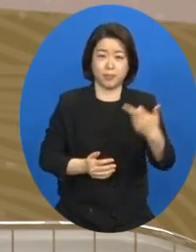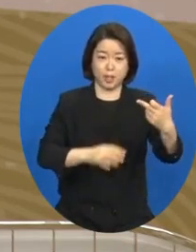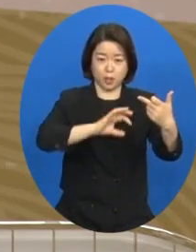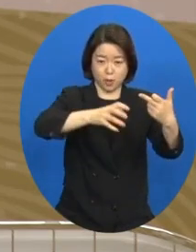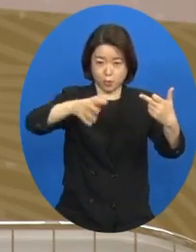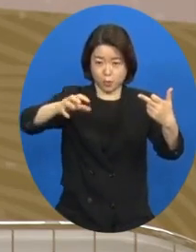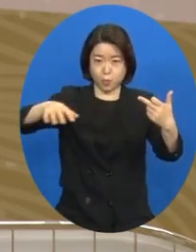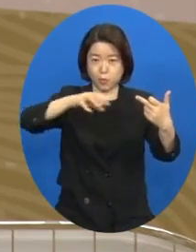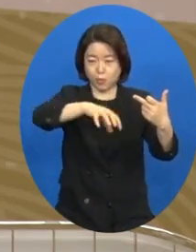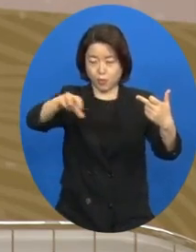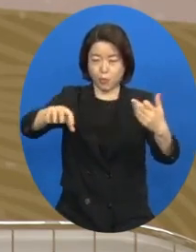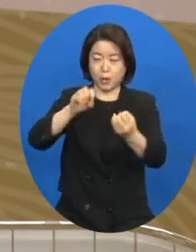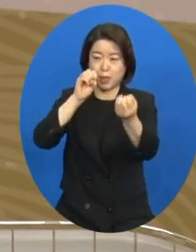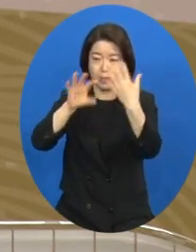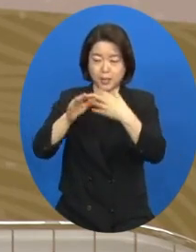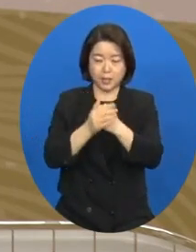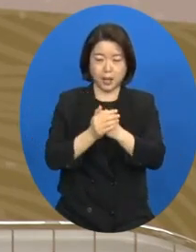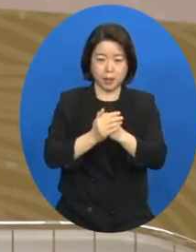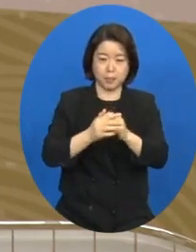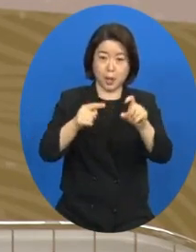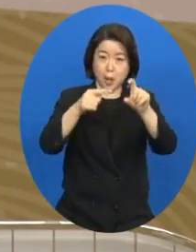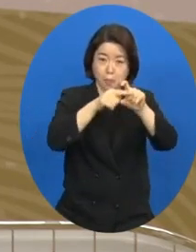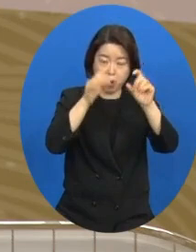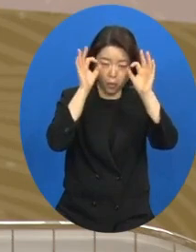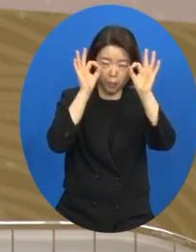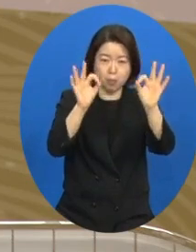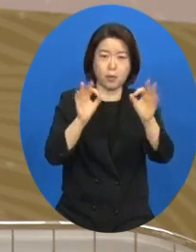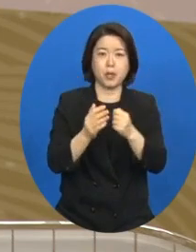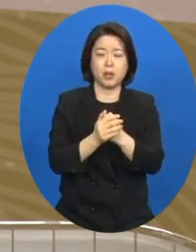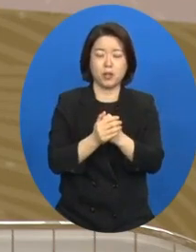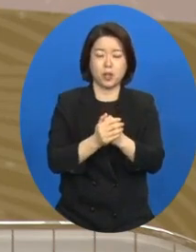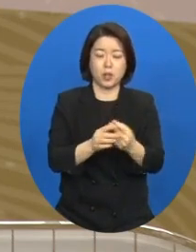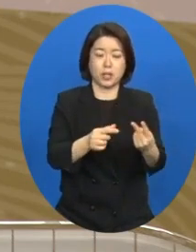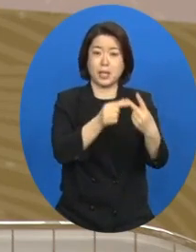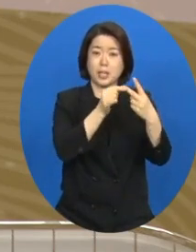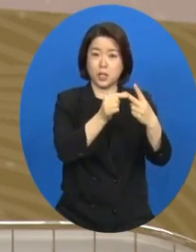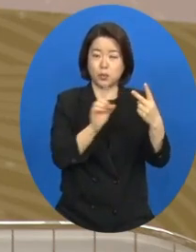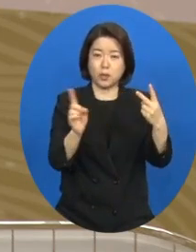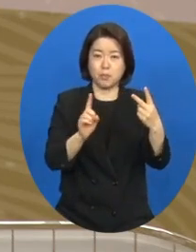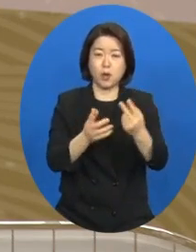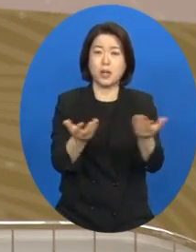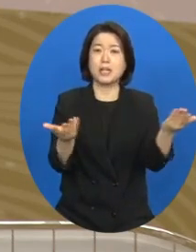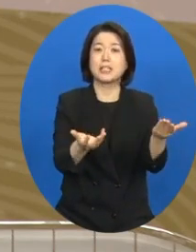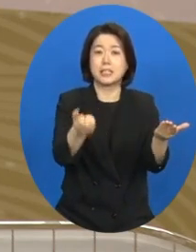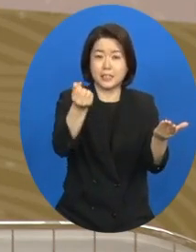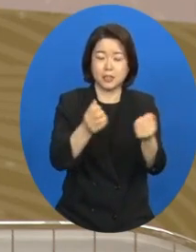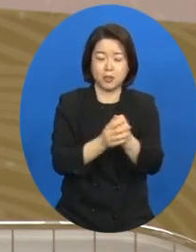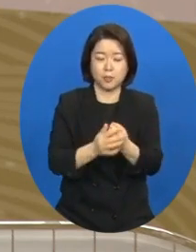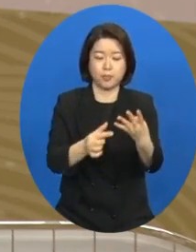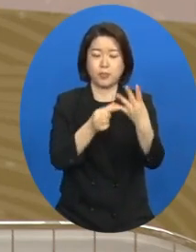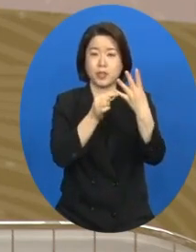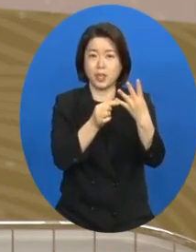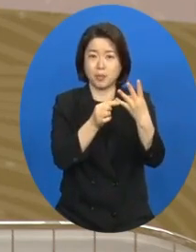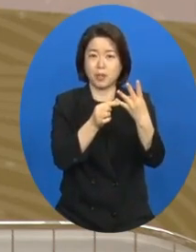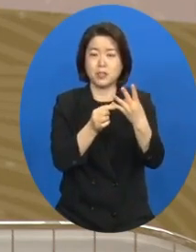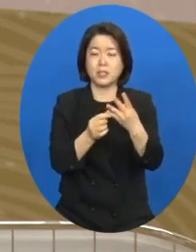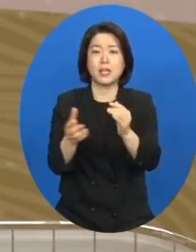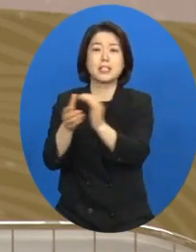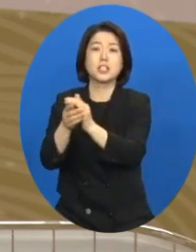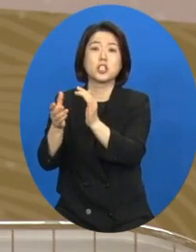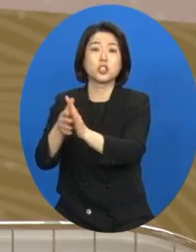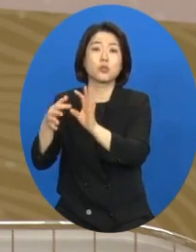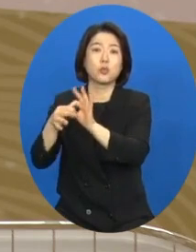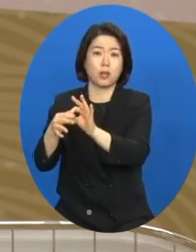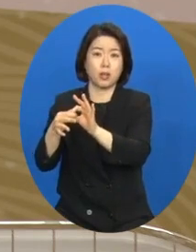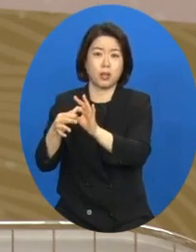아 대답한 것을 평균을 다 내어 보니까 두 번째로 꼽은 것이 직업이고 네 번째로 꼽은 거지 친구관계